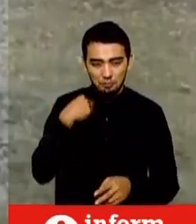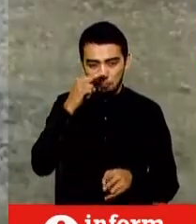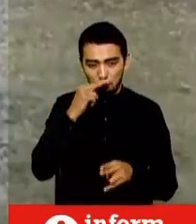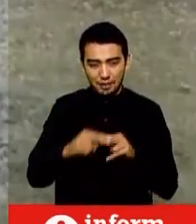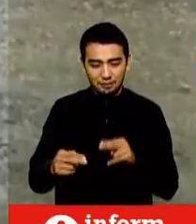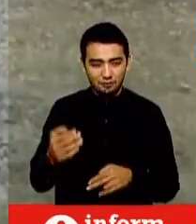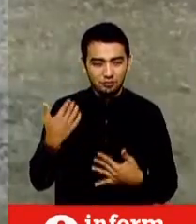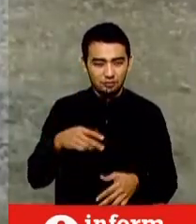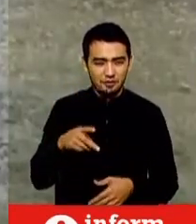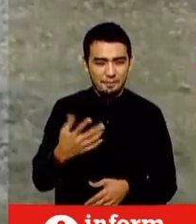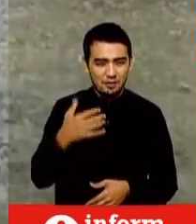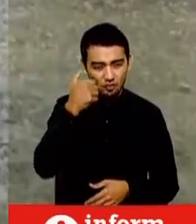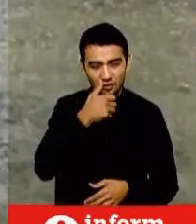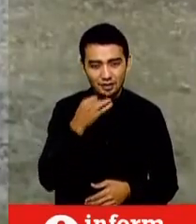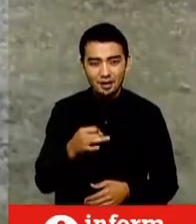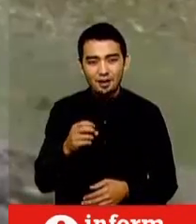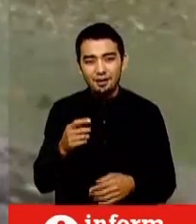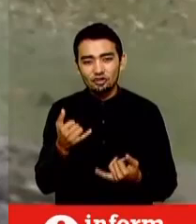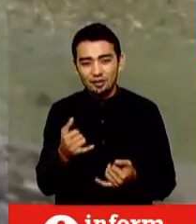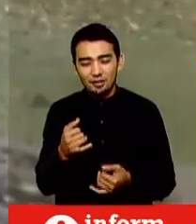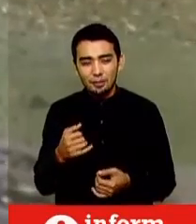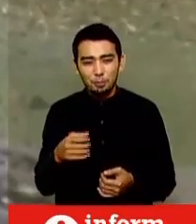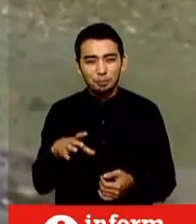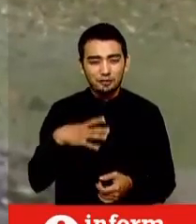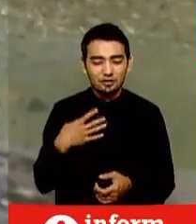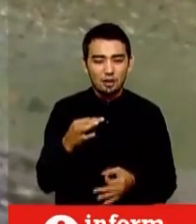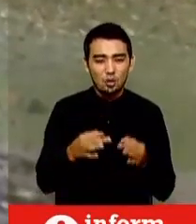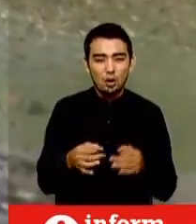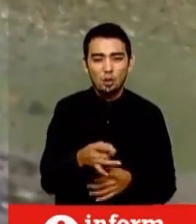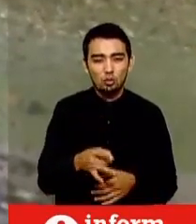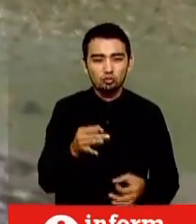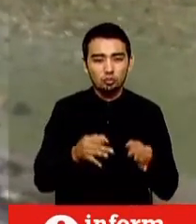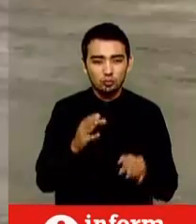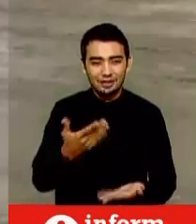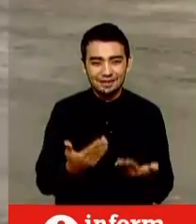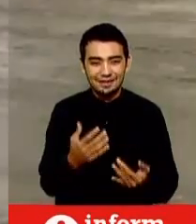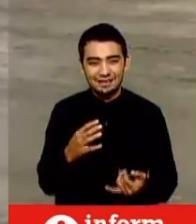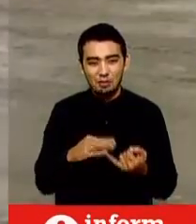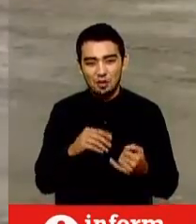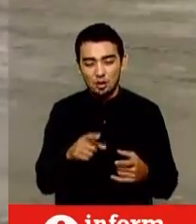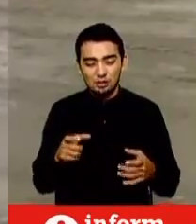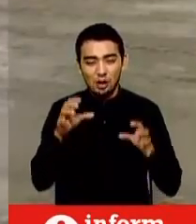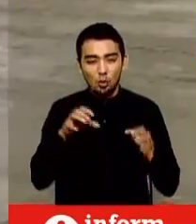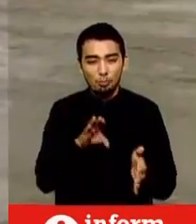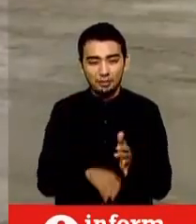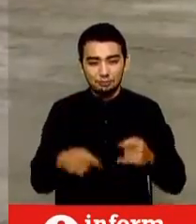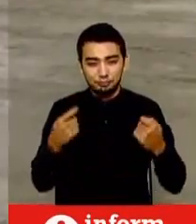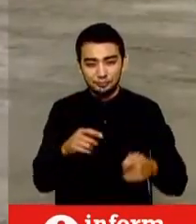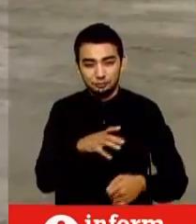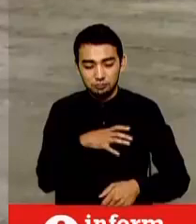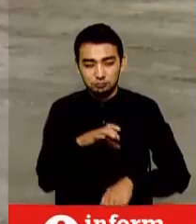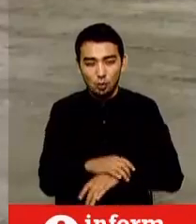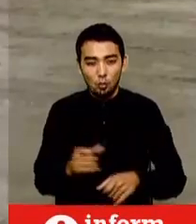қалған. Алдағы апта пайшылардың ісін қарайтын алғашқы аудандық сот өтеді. Егер тұрғындардың жері заңсыз сатылғаны дәлелденсе, оларға